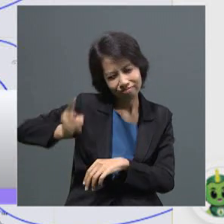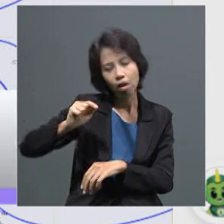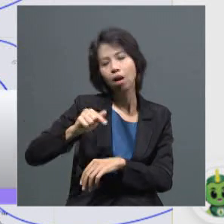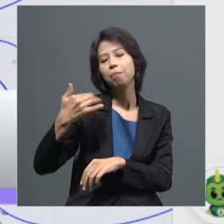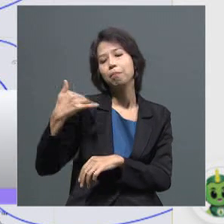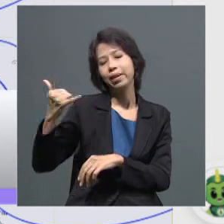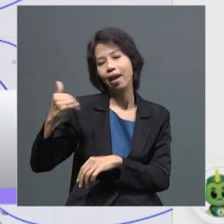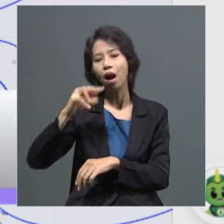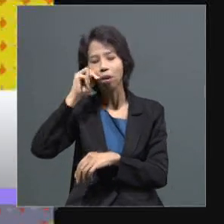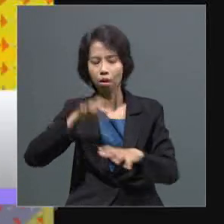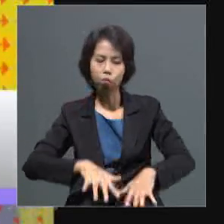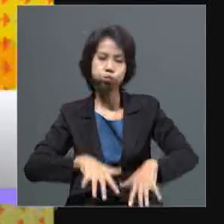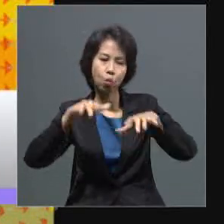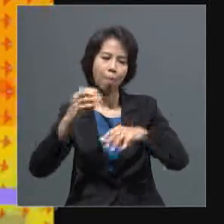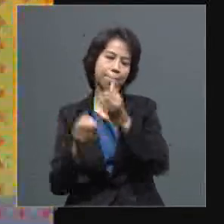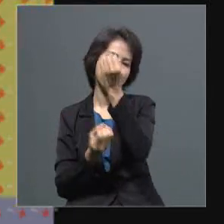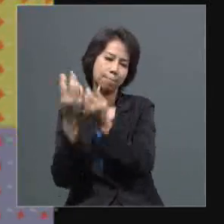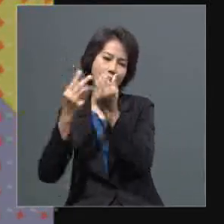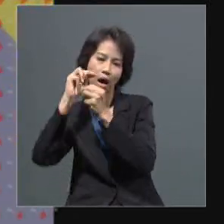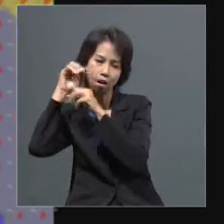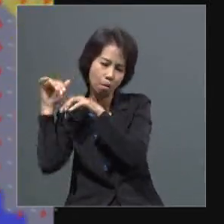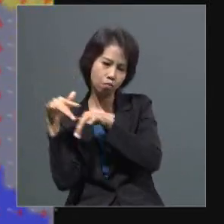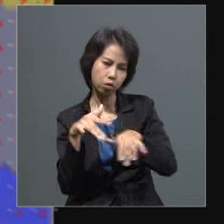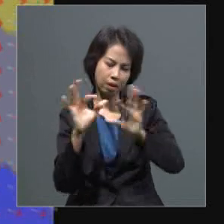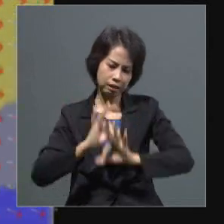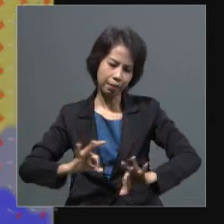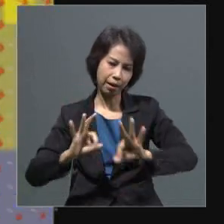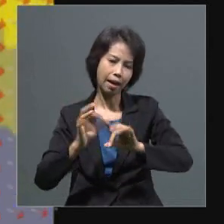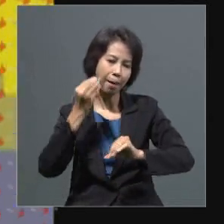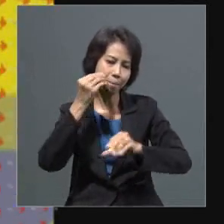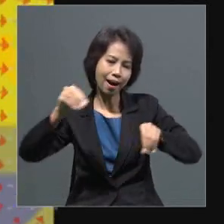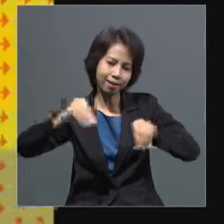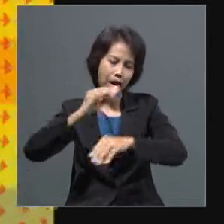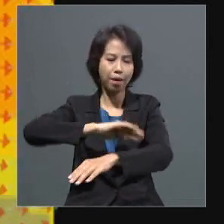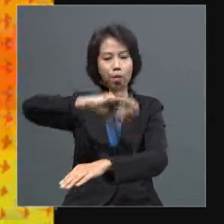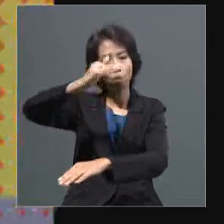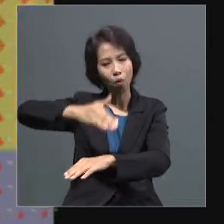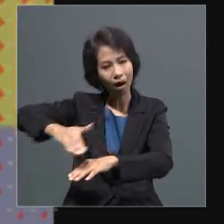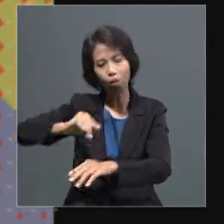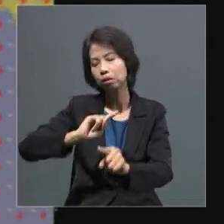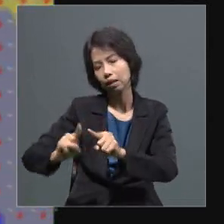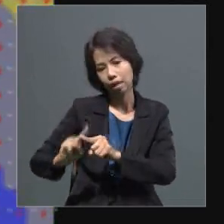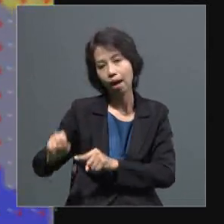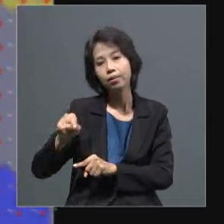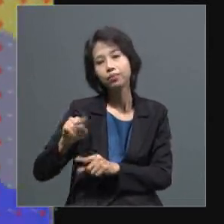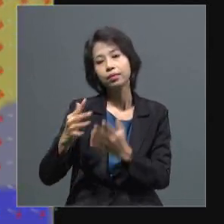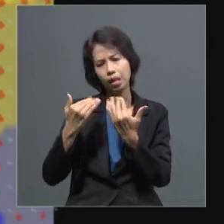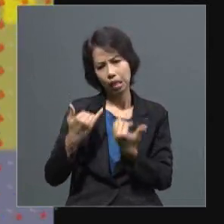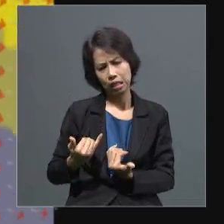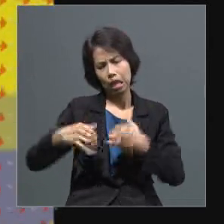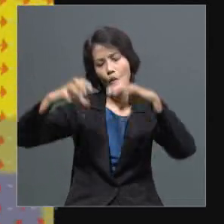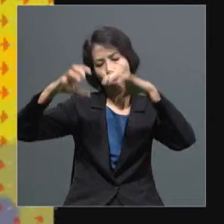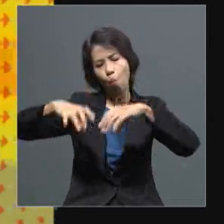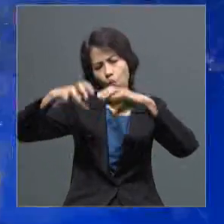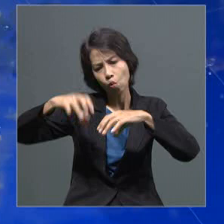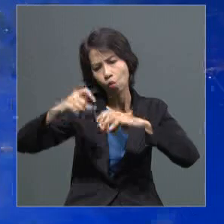ฉับพลันและน้ำป่าไหลหลากโดยเฉพาะในพื้นที่ลาดเชิงเขาใกล้ทางน้ำไหลผ่านและพื้นที่ลุ่มเอาไว้ด้วยซึ่งปัจจัยที่ทำให้ฝนตกหนัก